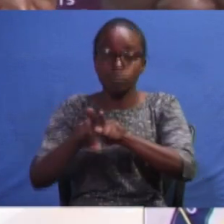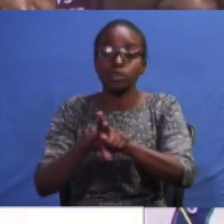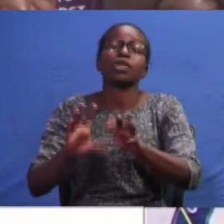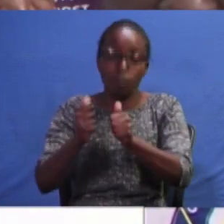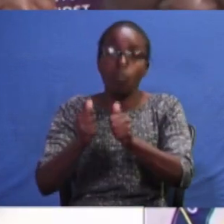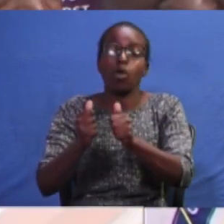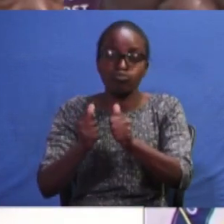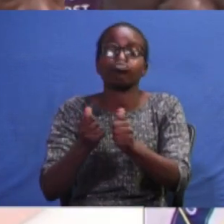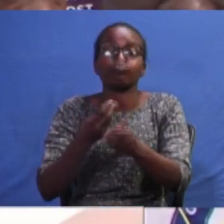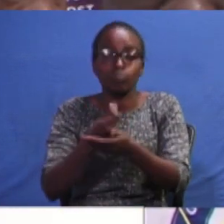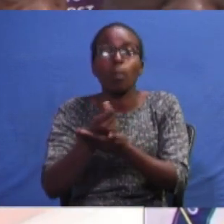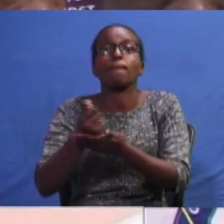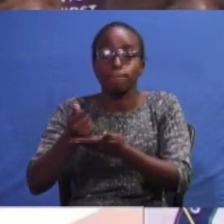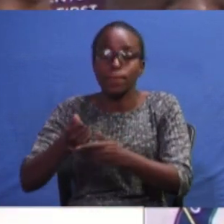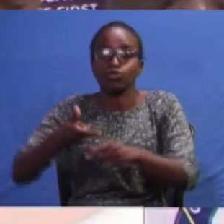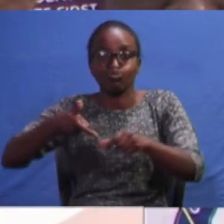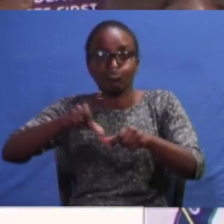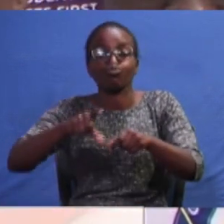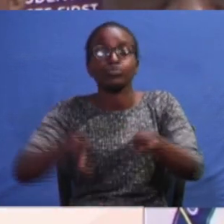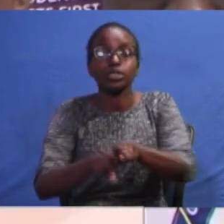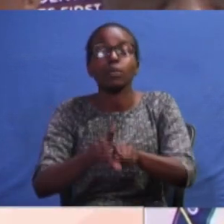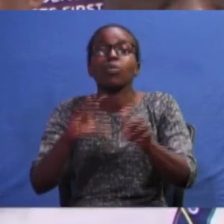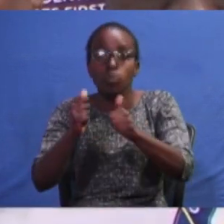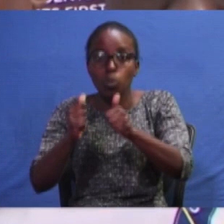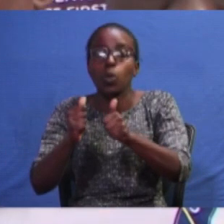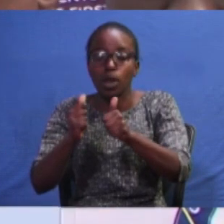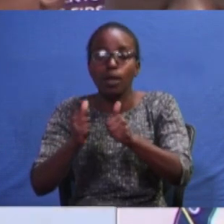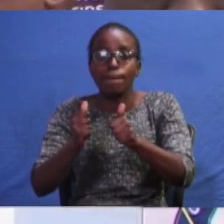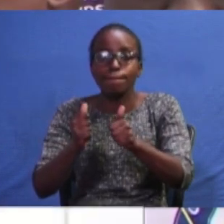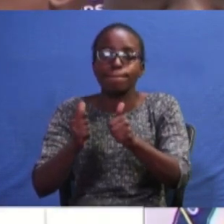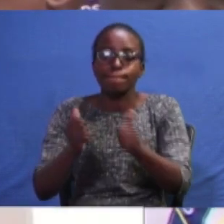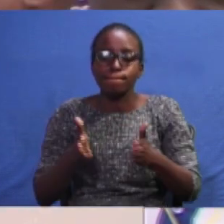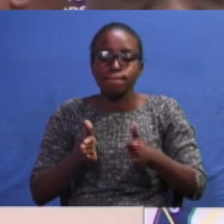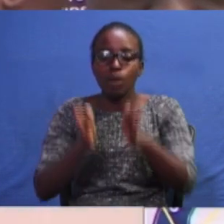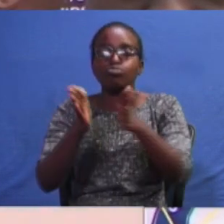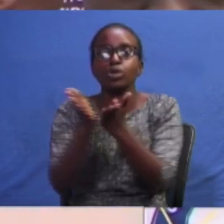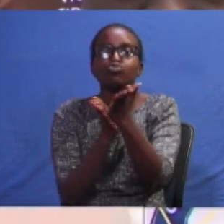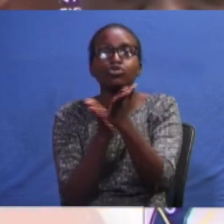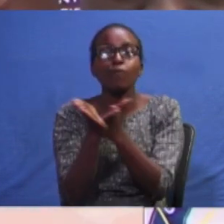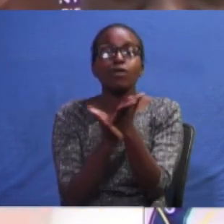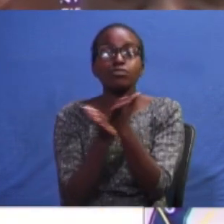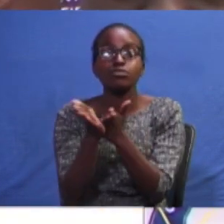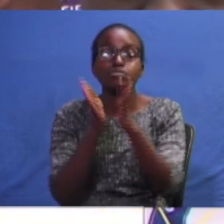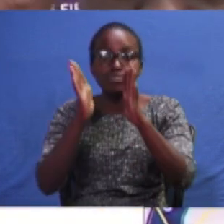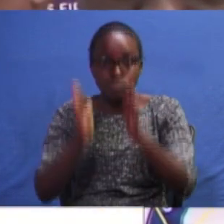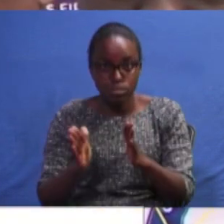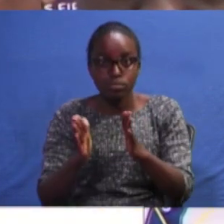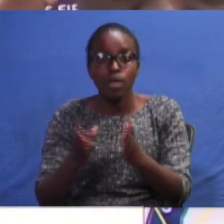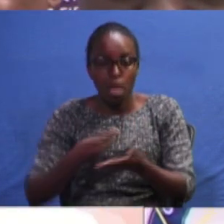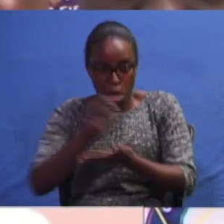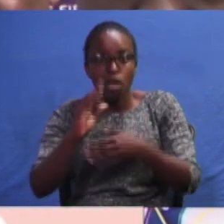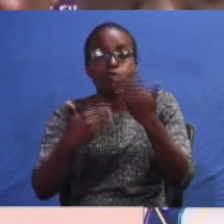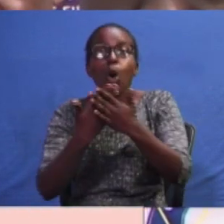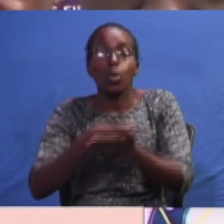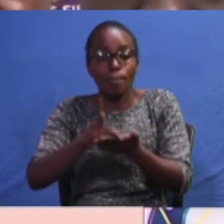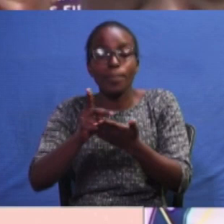think last year, all other public service servants were given a pay hike to caution them